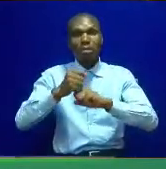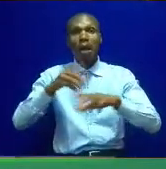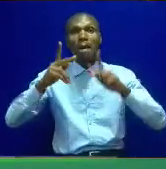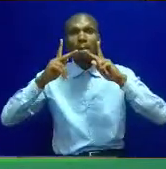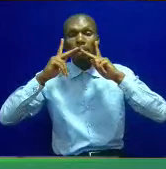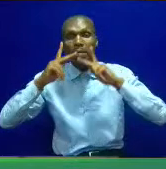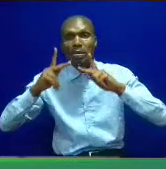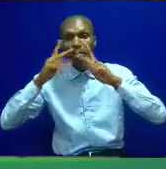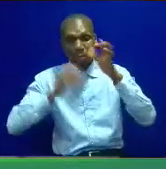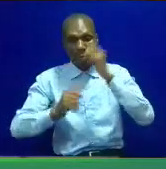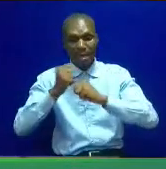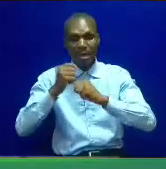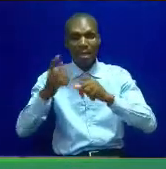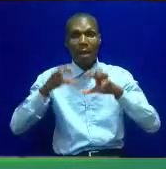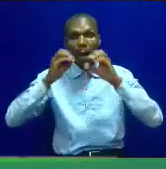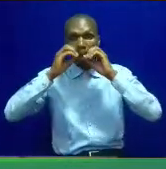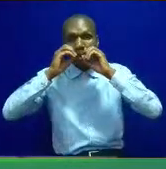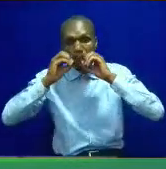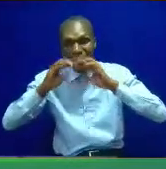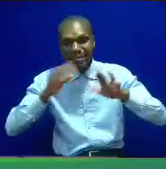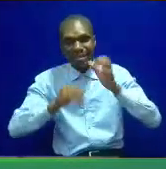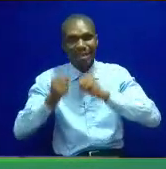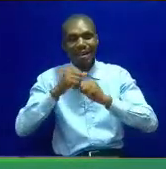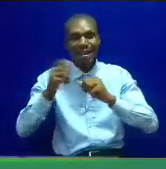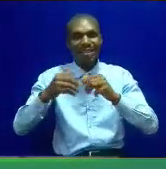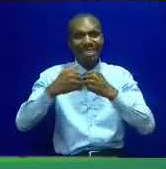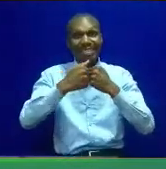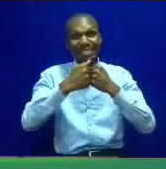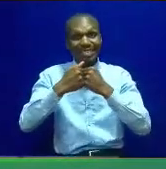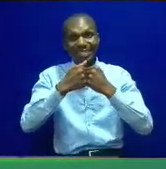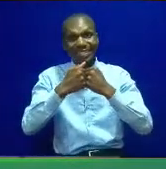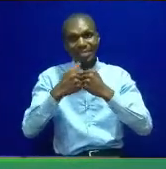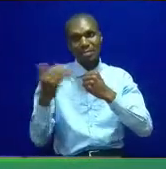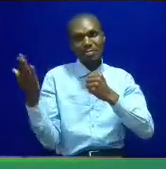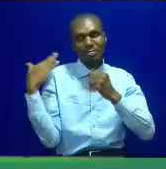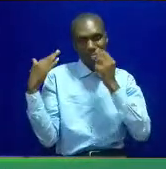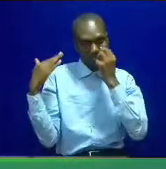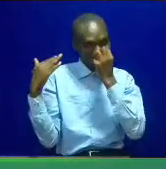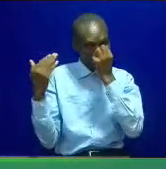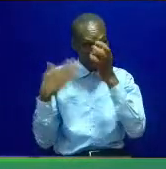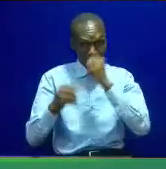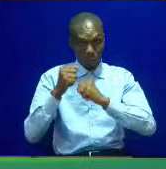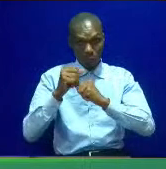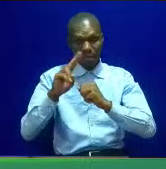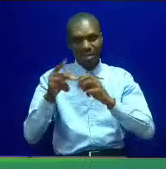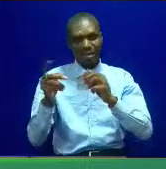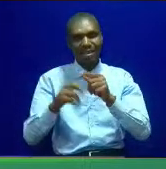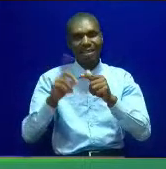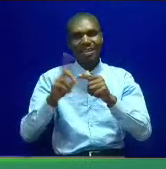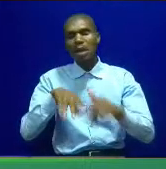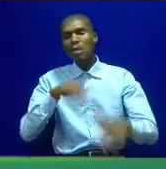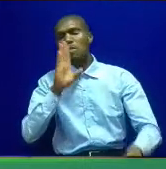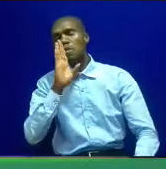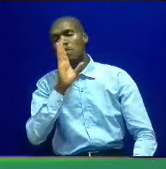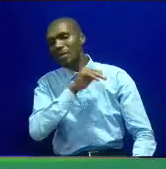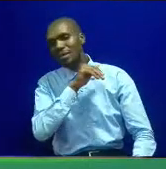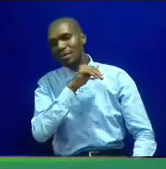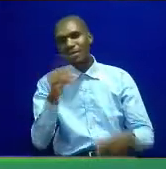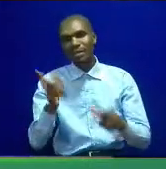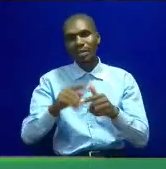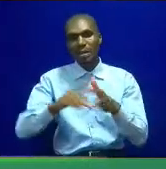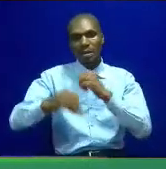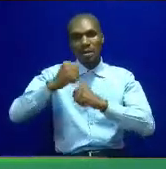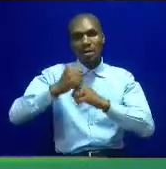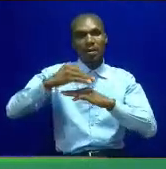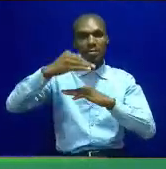no omwako bwe bisyo elinde amate mwa nyarire go weta kuruma ga 2022 elinda anyare go weta to nyare go tamboga no